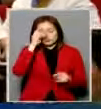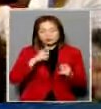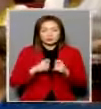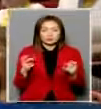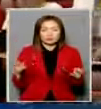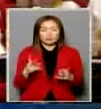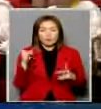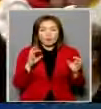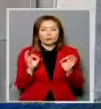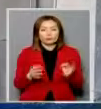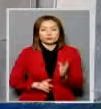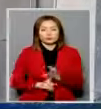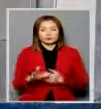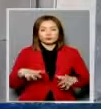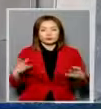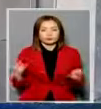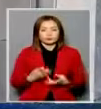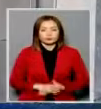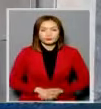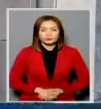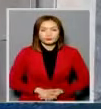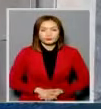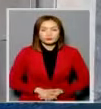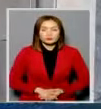что необходимо сначала тренироваться со звуком.